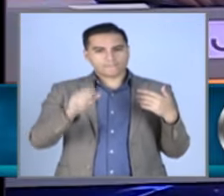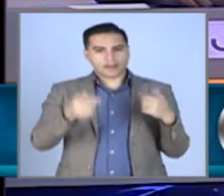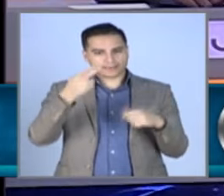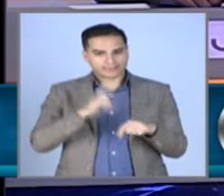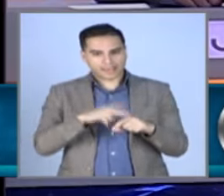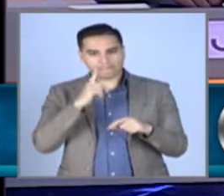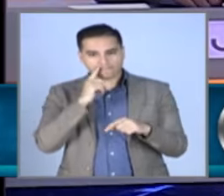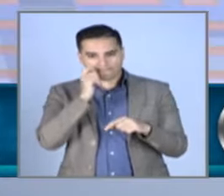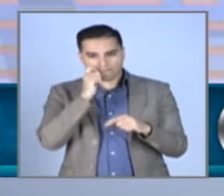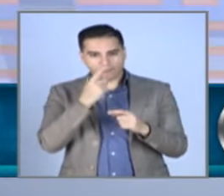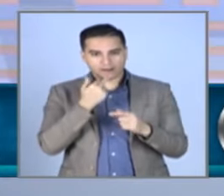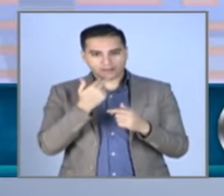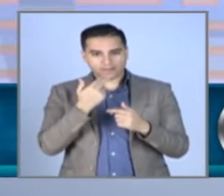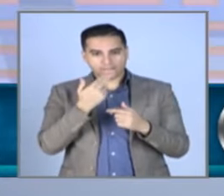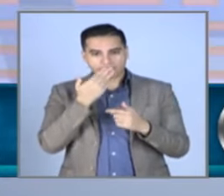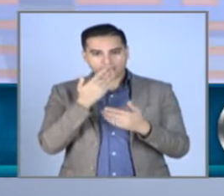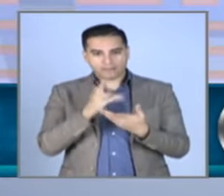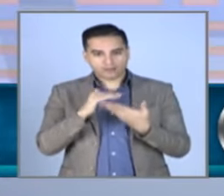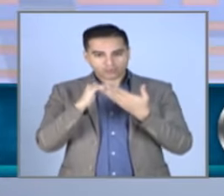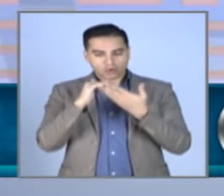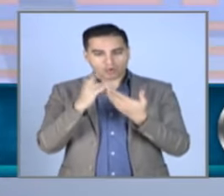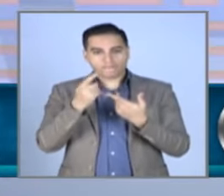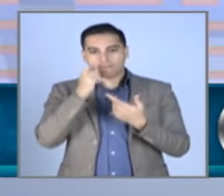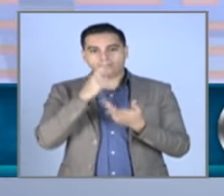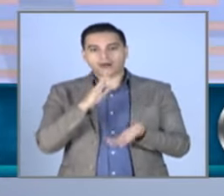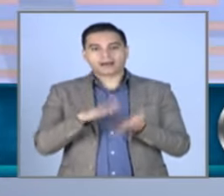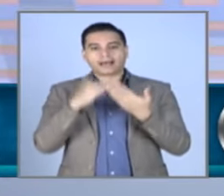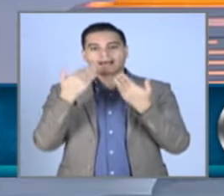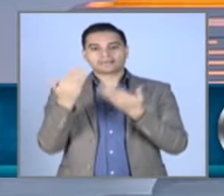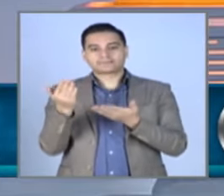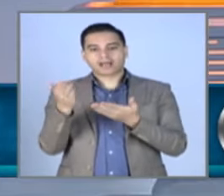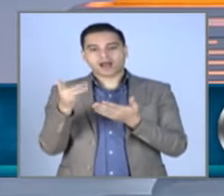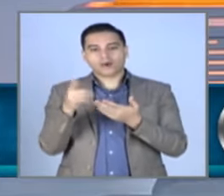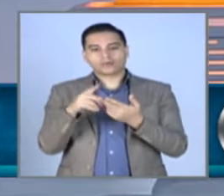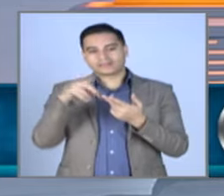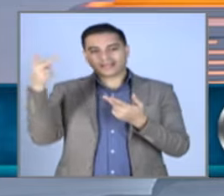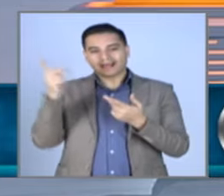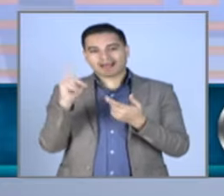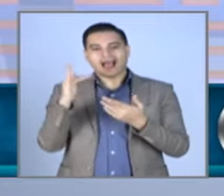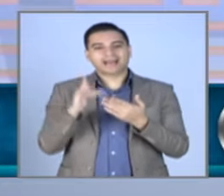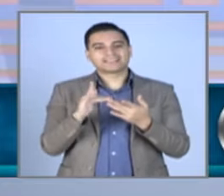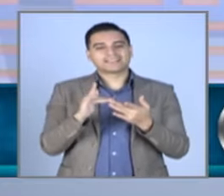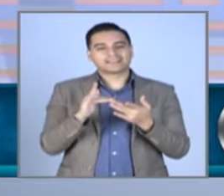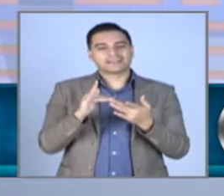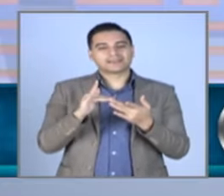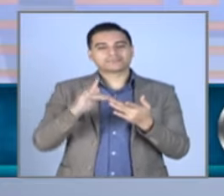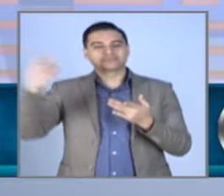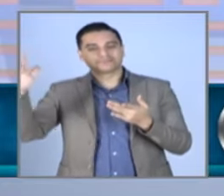اداك الهدية؟ طب انا عايز اعرف باباك بقى ما بيديش الهدايا الاسر ليه؟ قاعد بعيد.